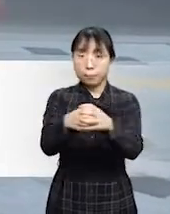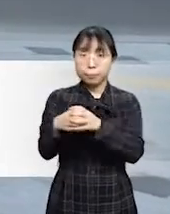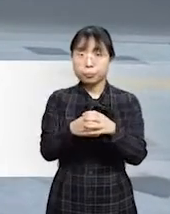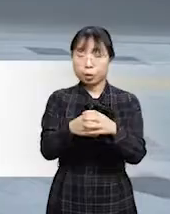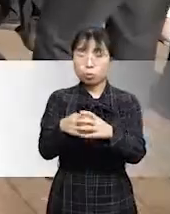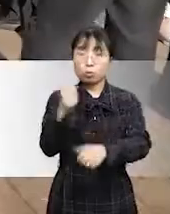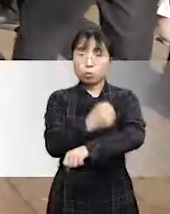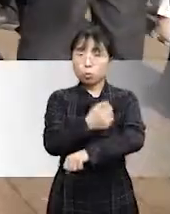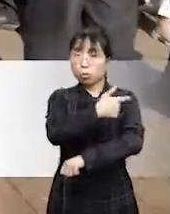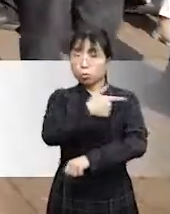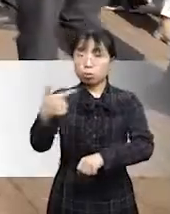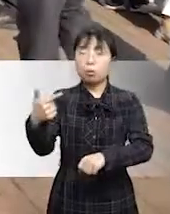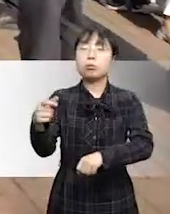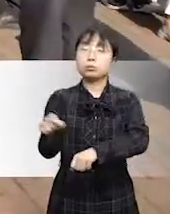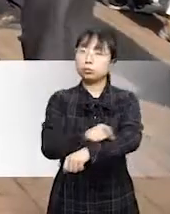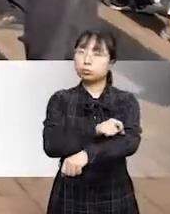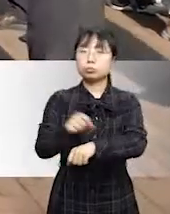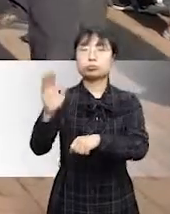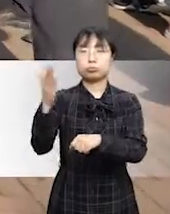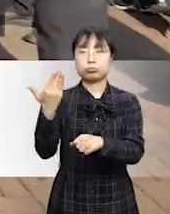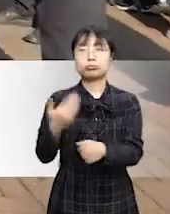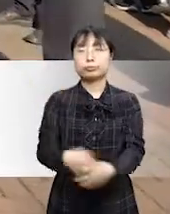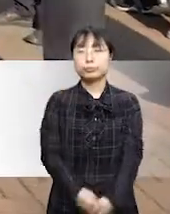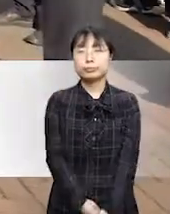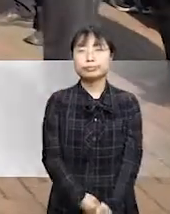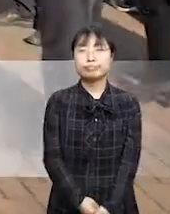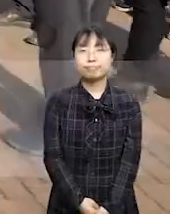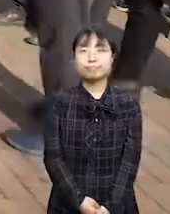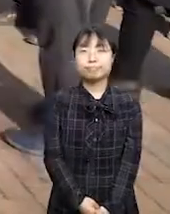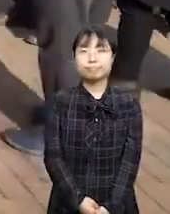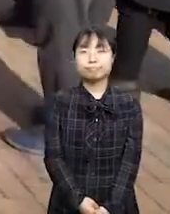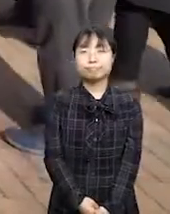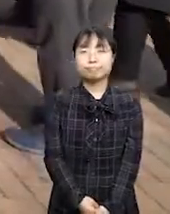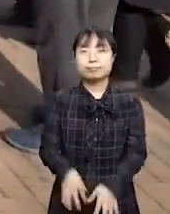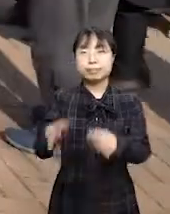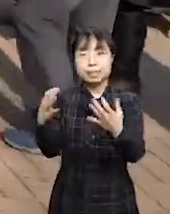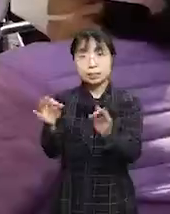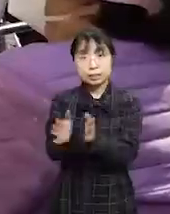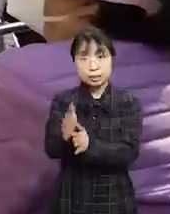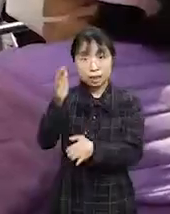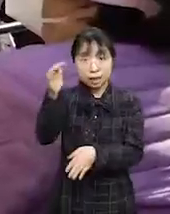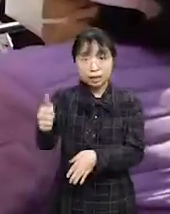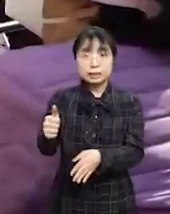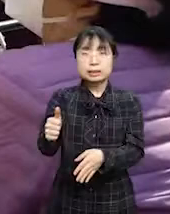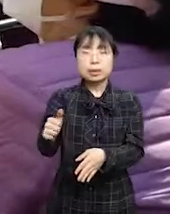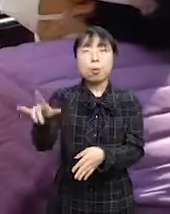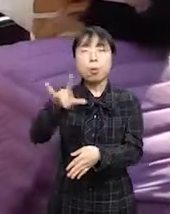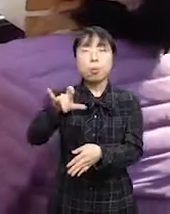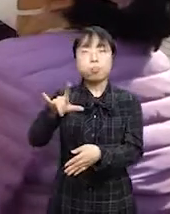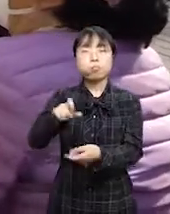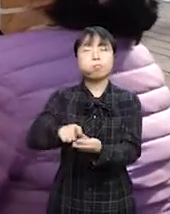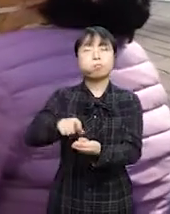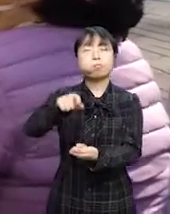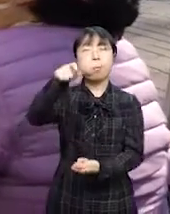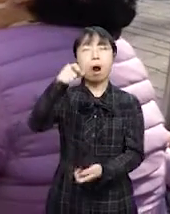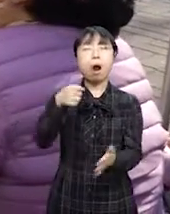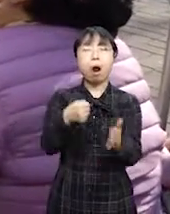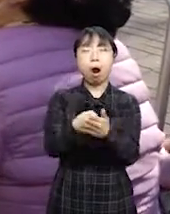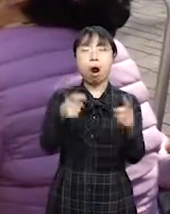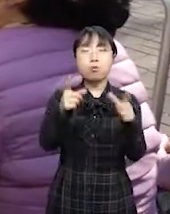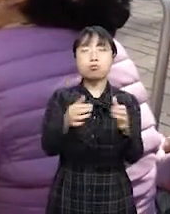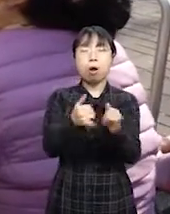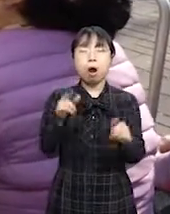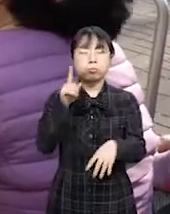현장 행정의 날은 특별한 의미가 있는 시간이었습니다. 김상돈 시장은 장기간 이어지는 사회적 거리두기 준수로